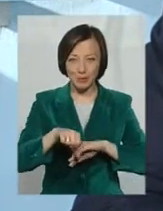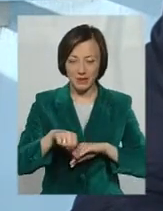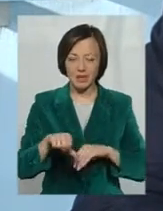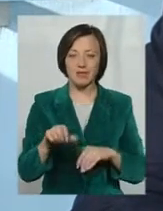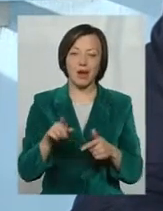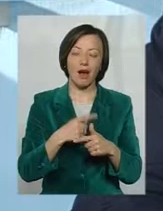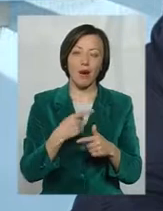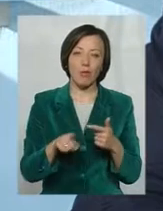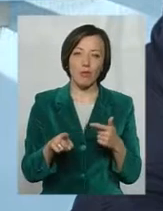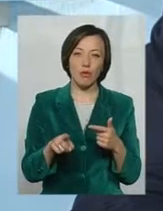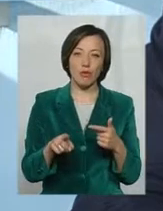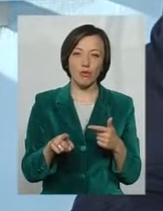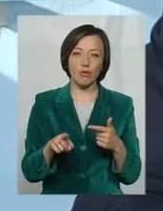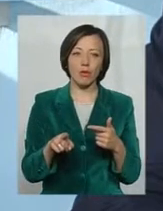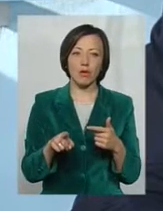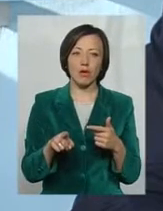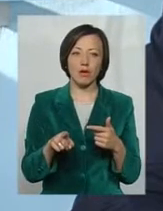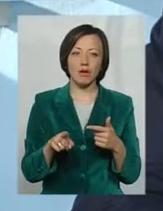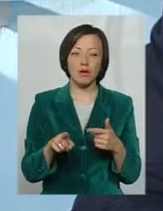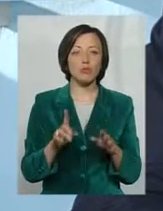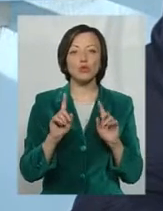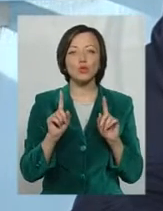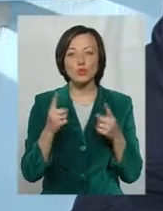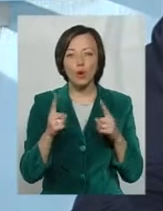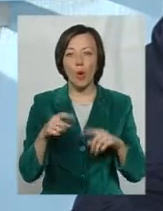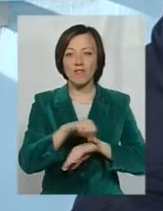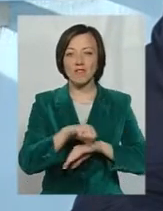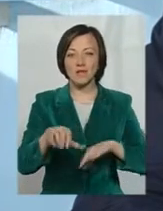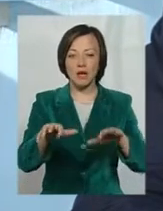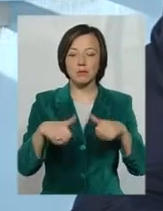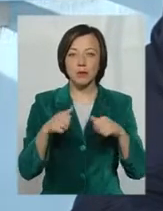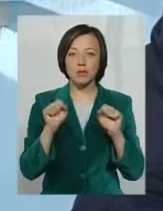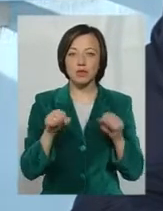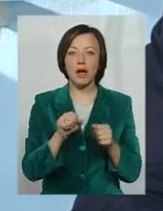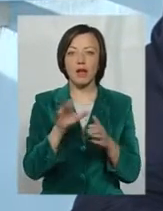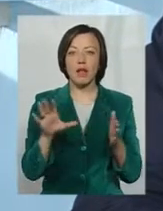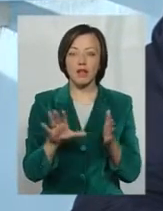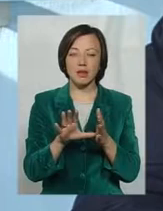бо конфіскат з митниці може бути реалізований лише через систему електронних